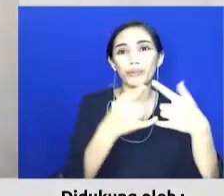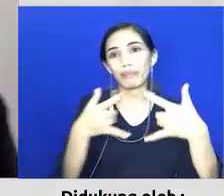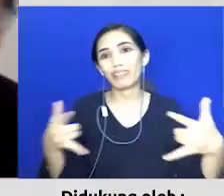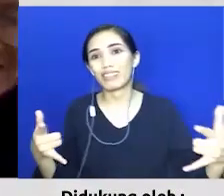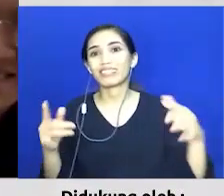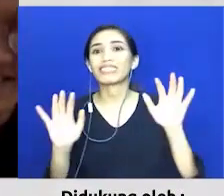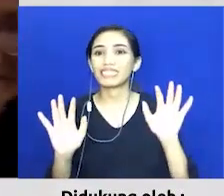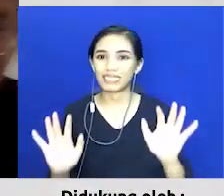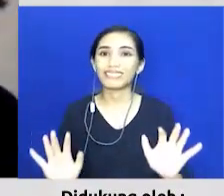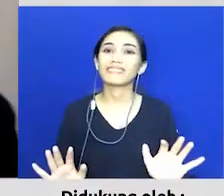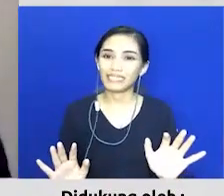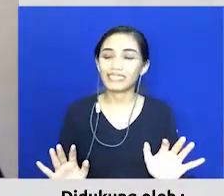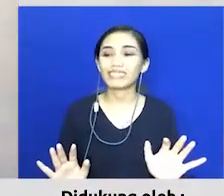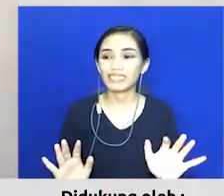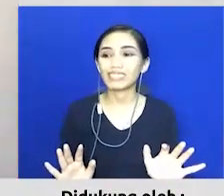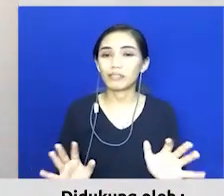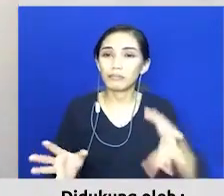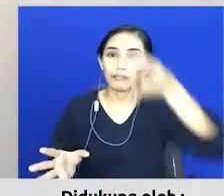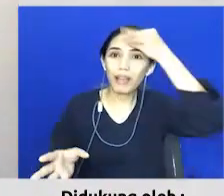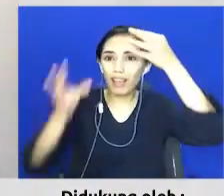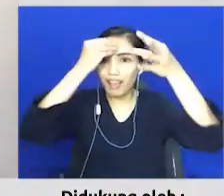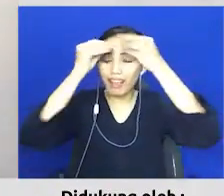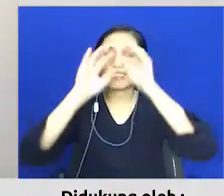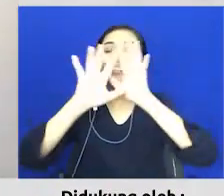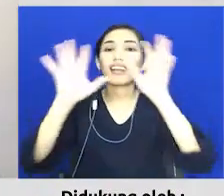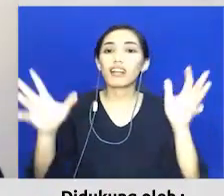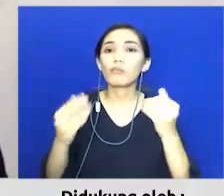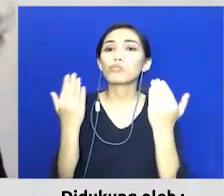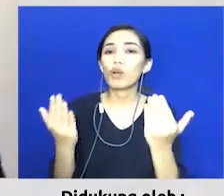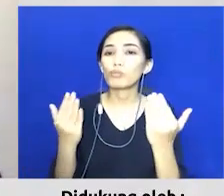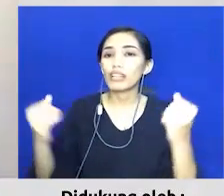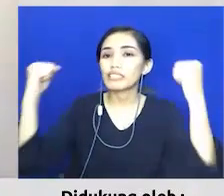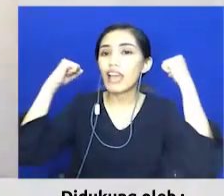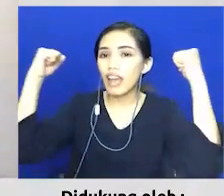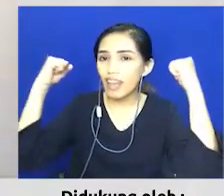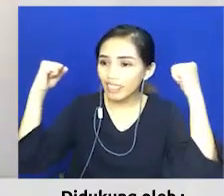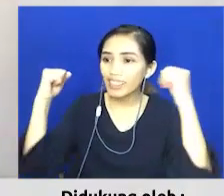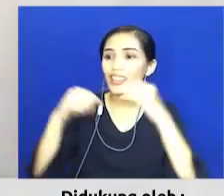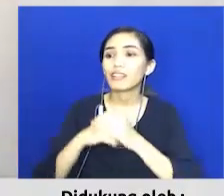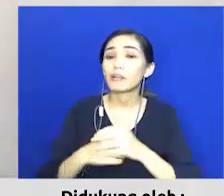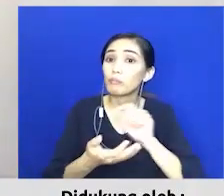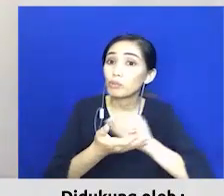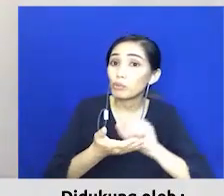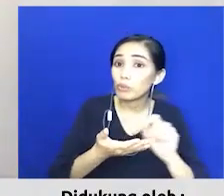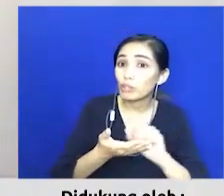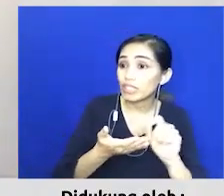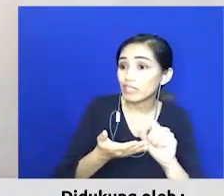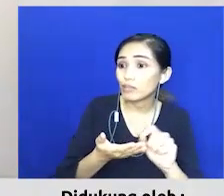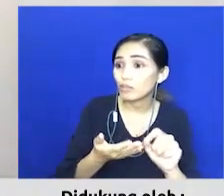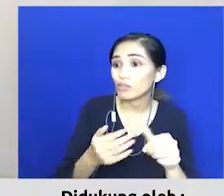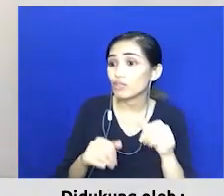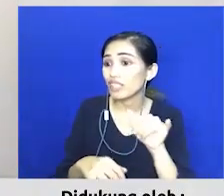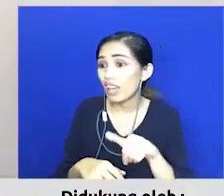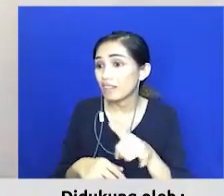Saya dapat cerita dari Pak Alwi, tapi ternyata lebih banyak lagi kita dapat malam ini. Dan mudah-mudahan Pak Alwi sehat. Masih